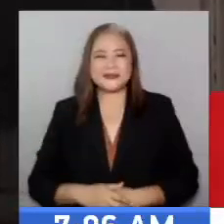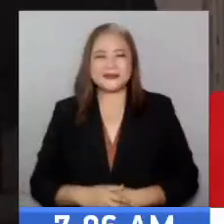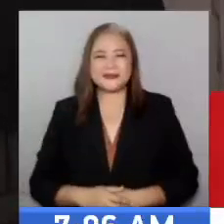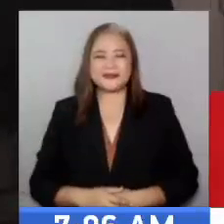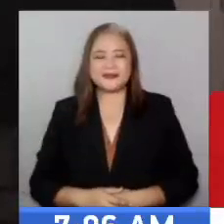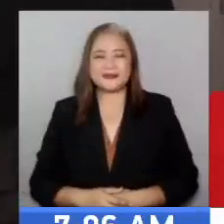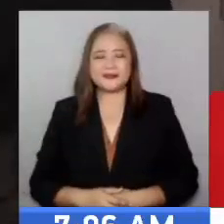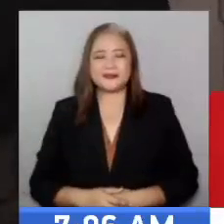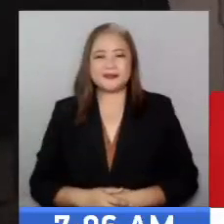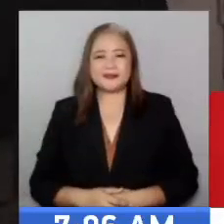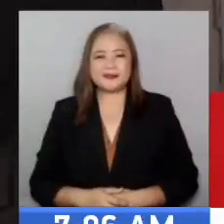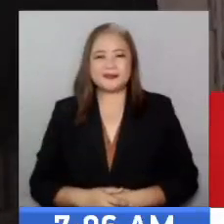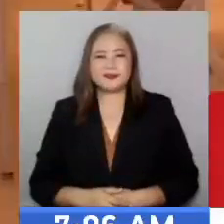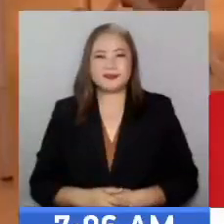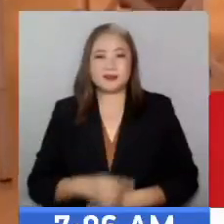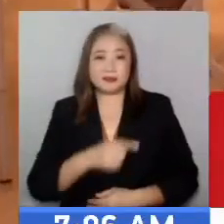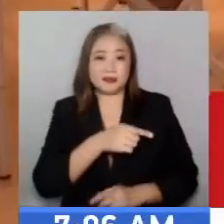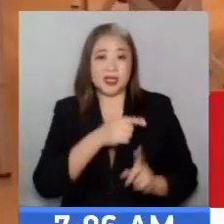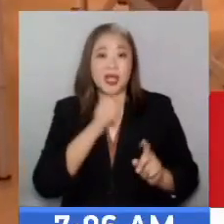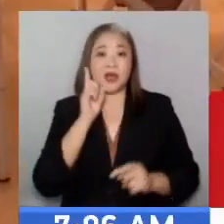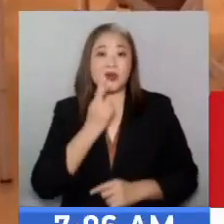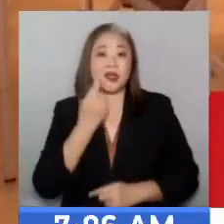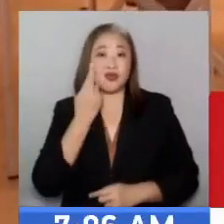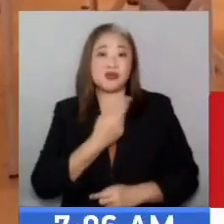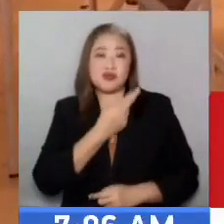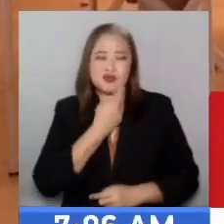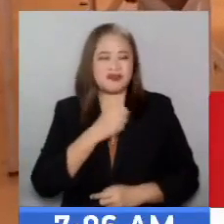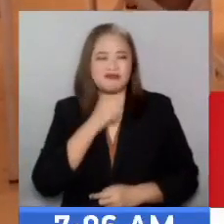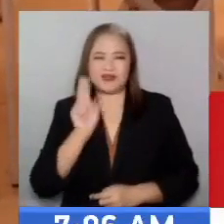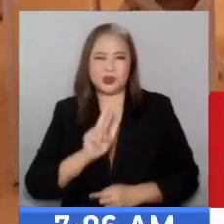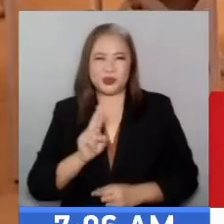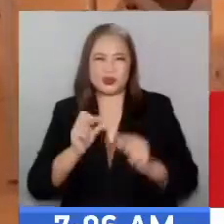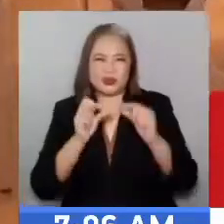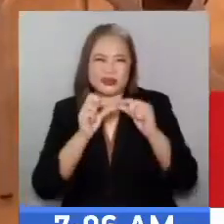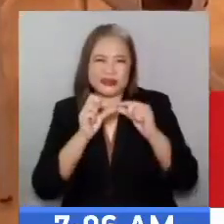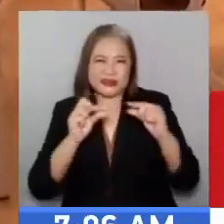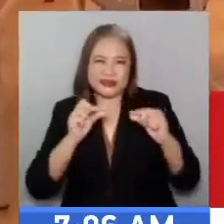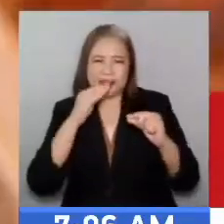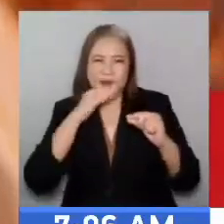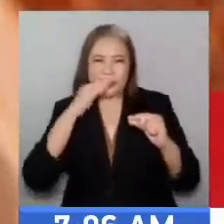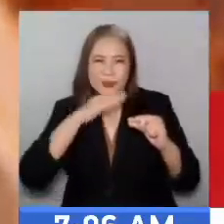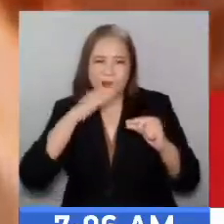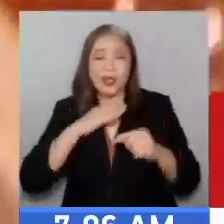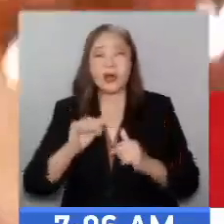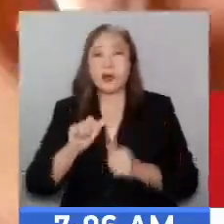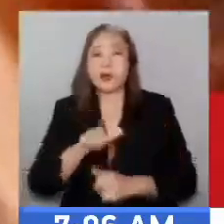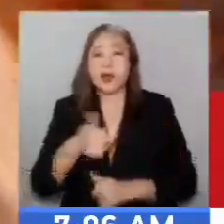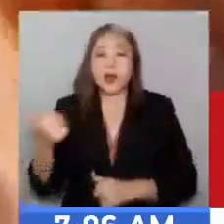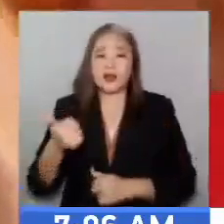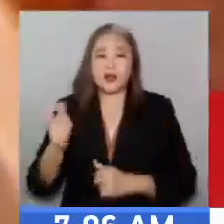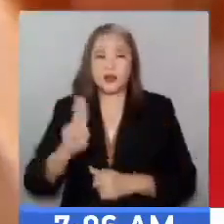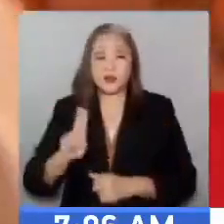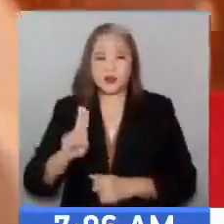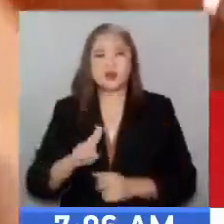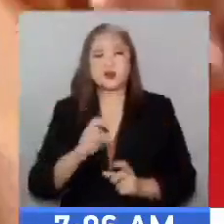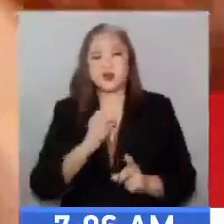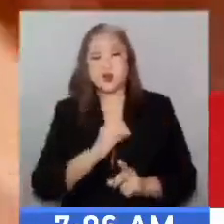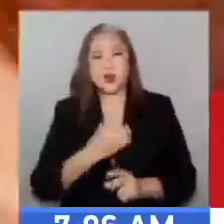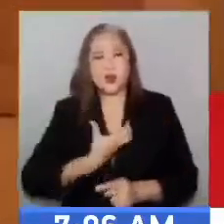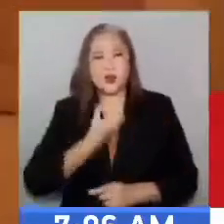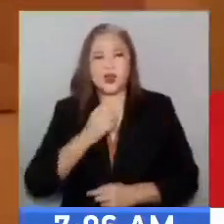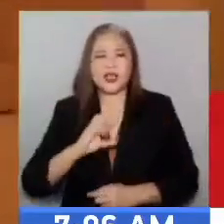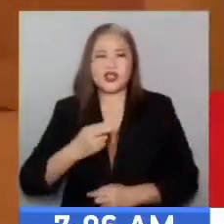Ilang linggo nang hindi gumagamit ng siling labuyo ang kainang ito sa Maynila. Ang alternatibo nila, ang sariling gawang chili garlic